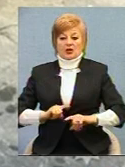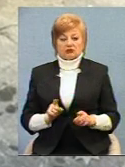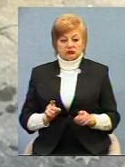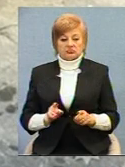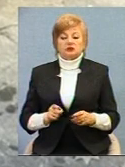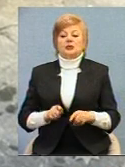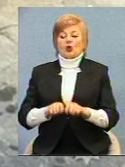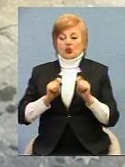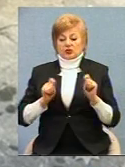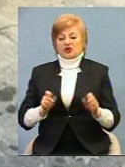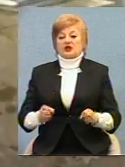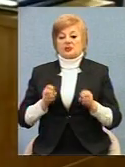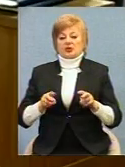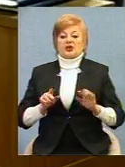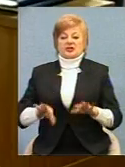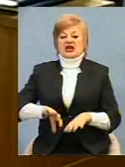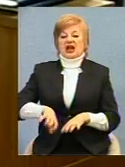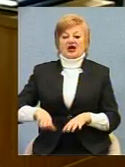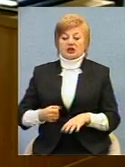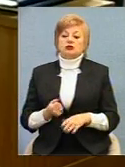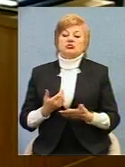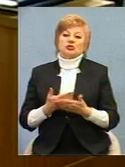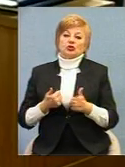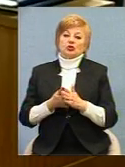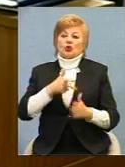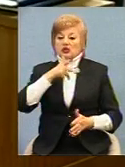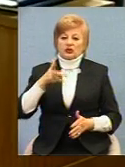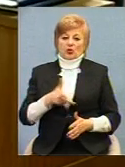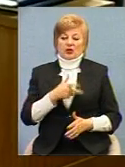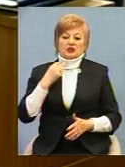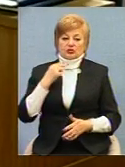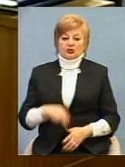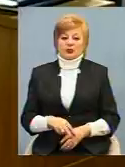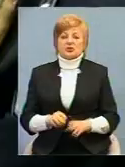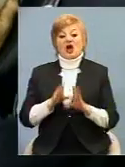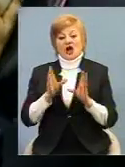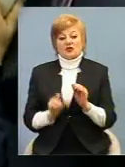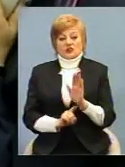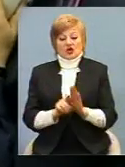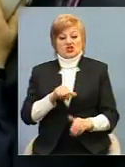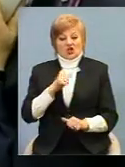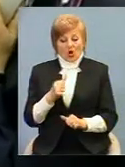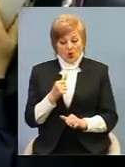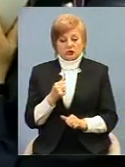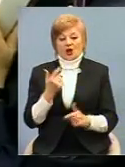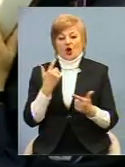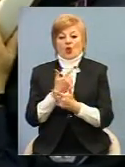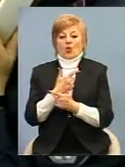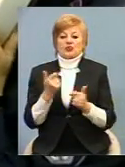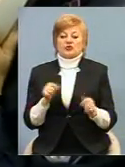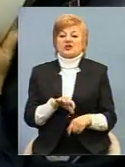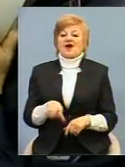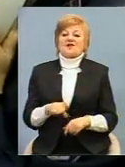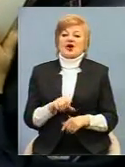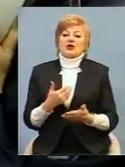кримінальне провадження за статтею «Крадіжка». Санкція – до 3 років позбавлення волі. Загалом, з початку року в області повідомлено про підозру у скоєнні